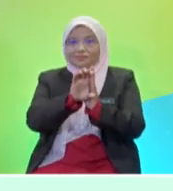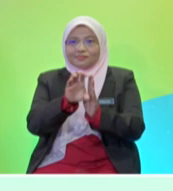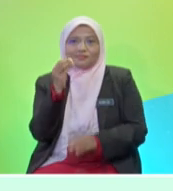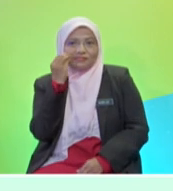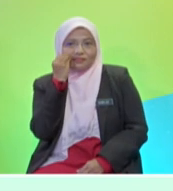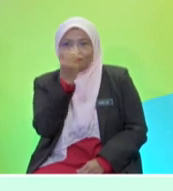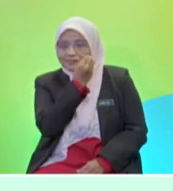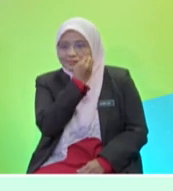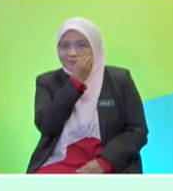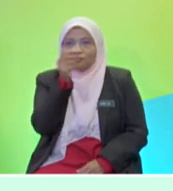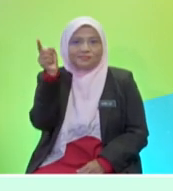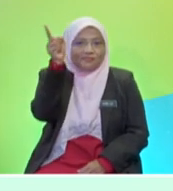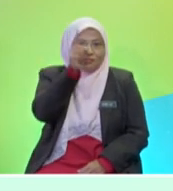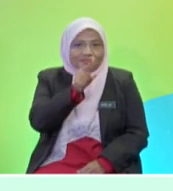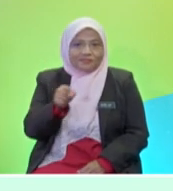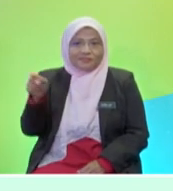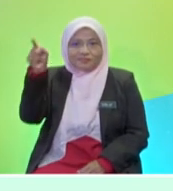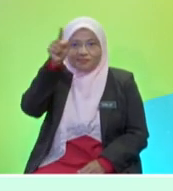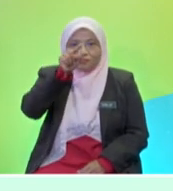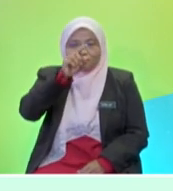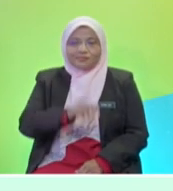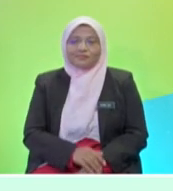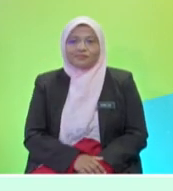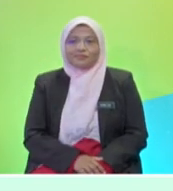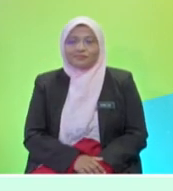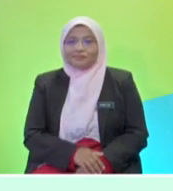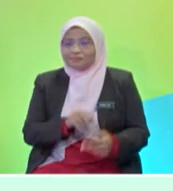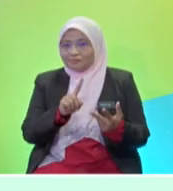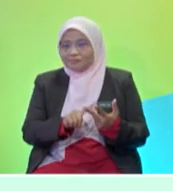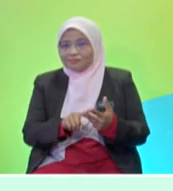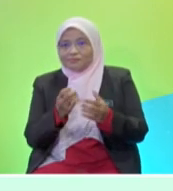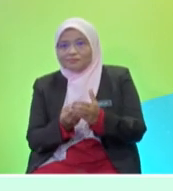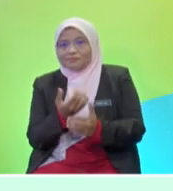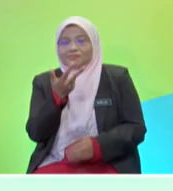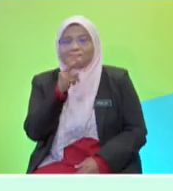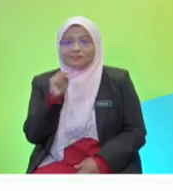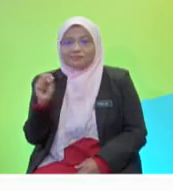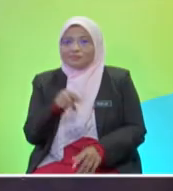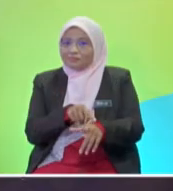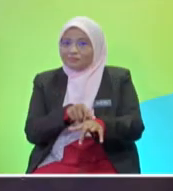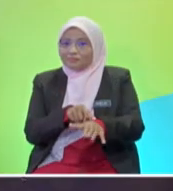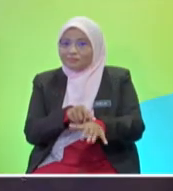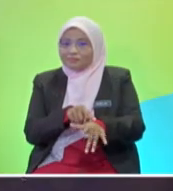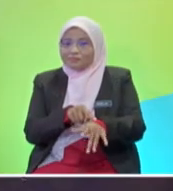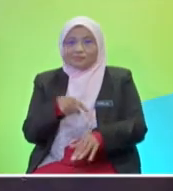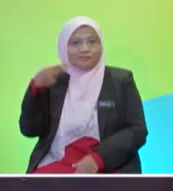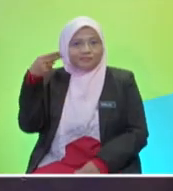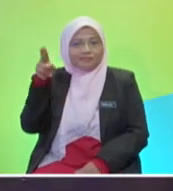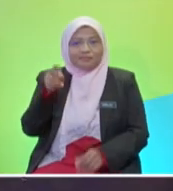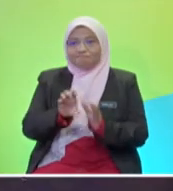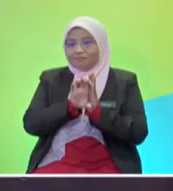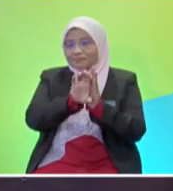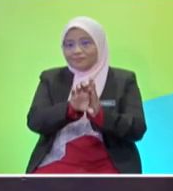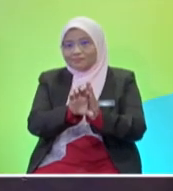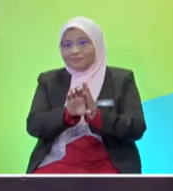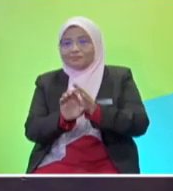yang ketiga, ada tumbuh-tumbuhan yang berdaun hijau seperti rumput. Jadi Mira, kita dah belajar kan? Boleh